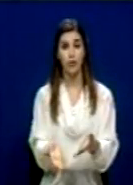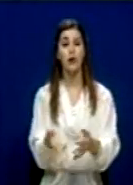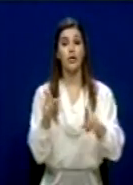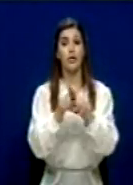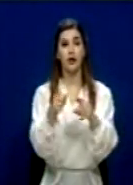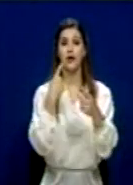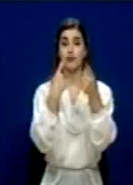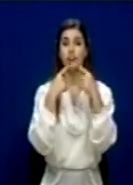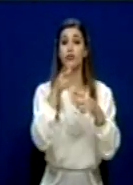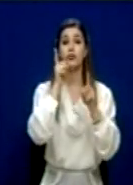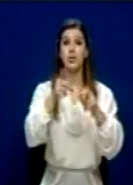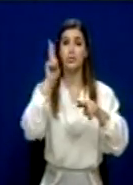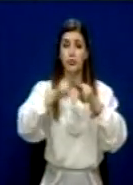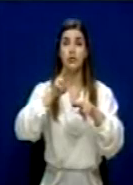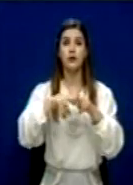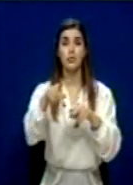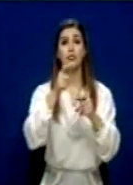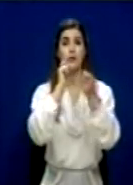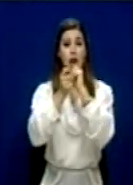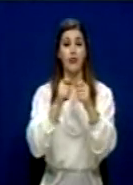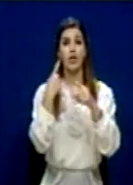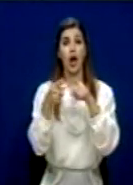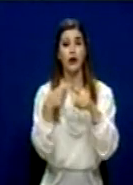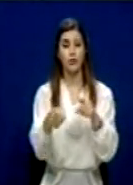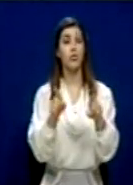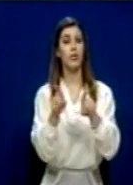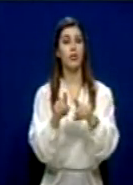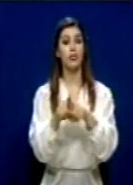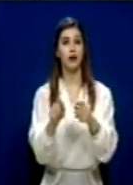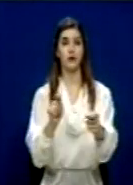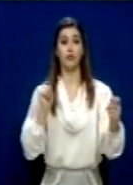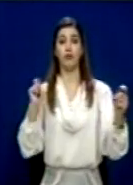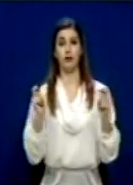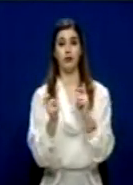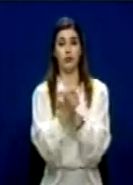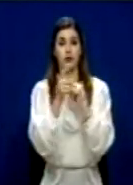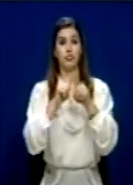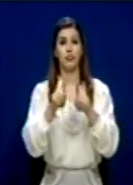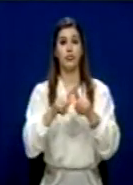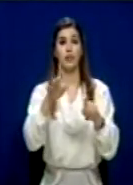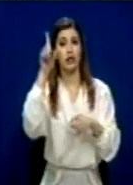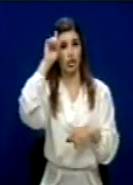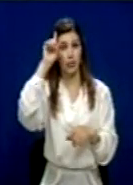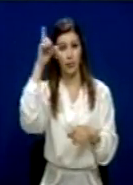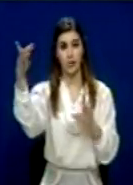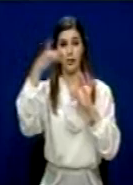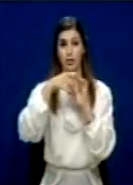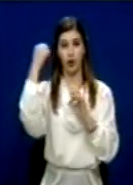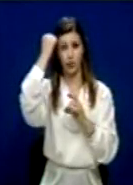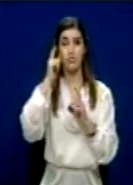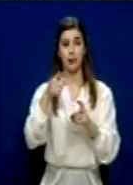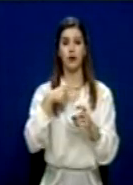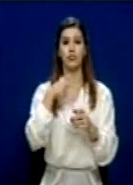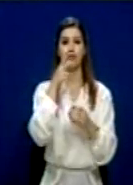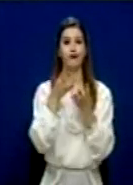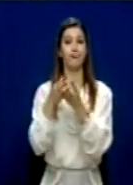që të ratifikojmë një marveshje në mënyrë që edhe këtë pozicion mbrojtës për krahës që e ka Gjermania për Kosovën, na mi